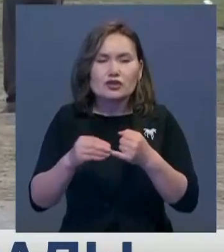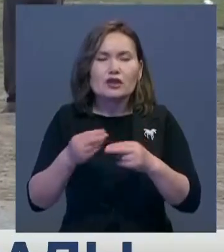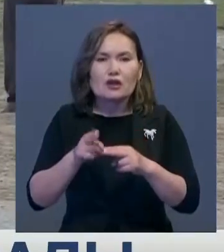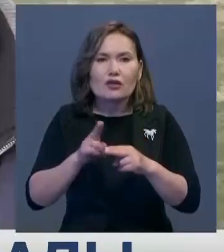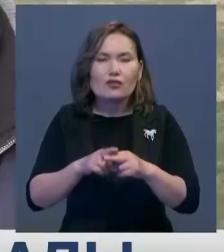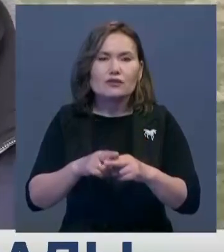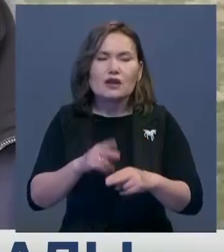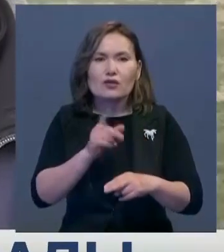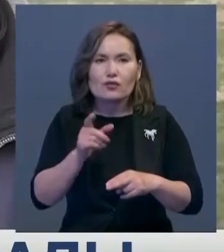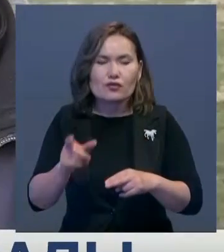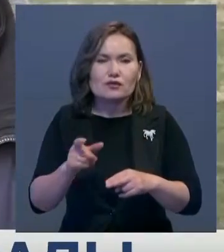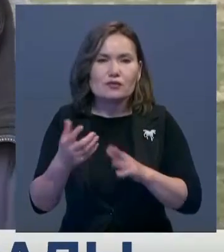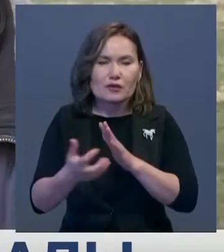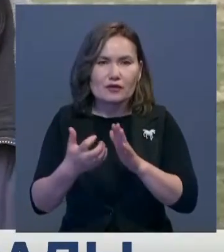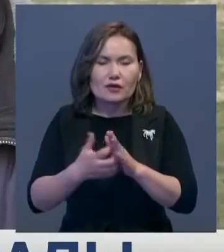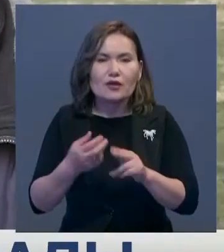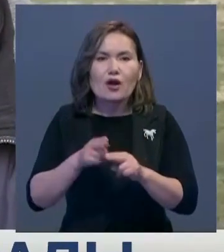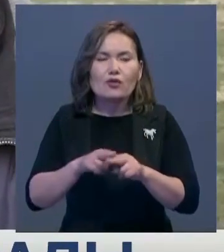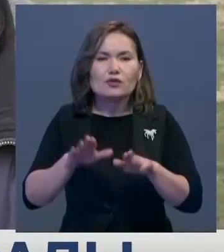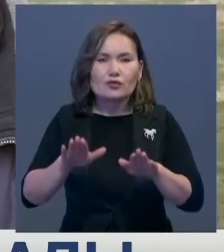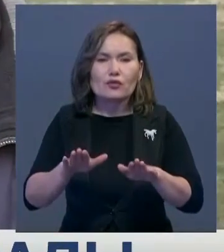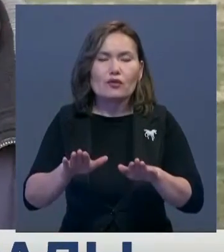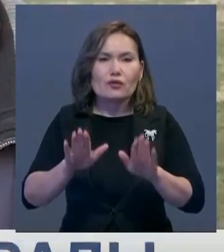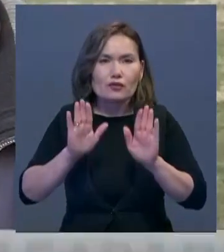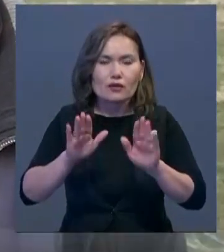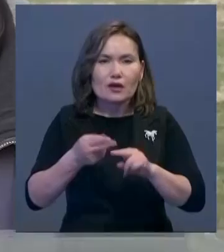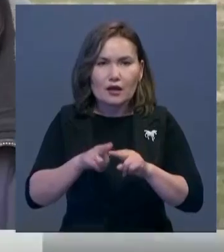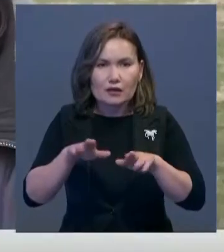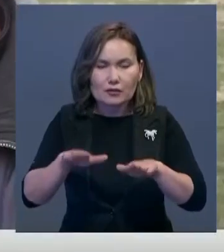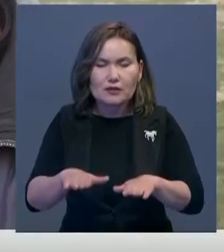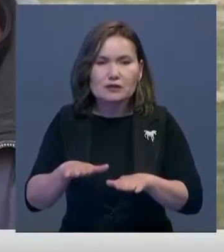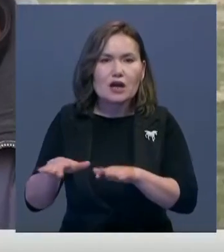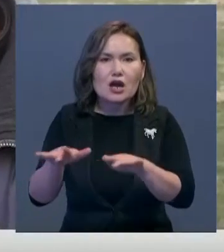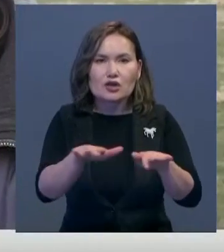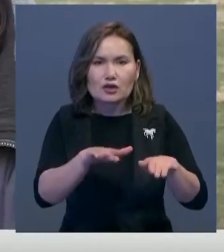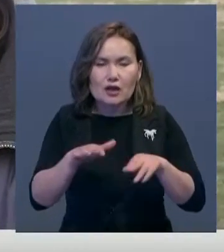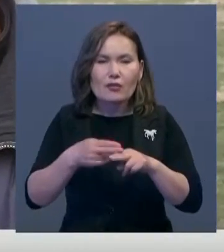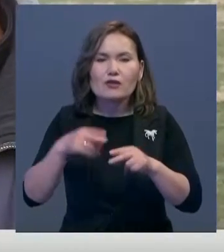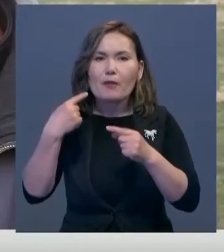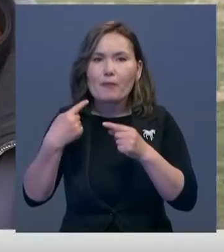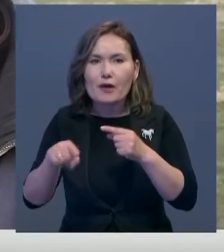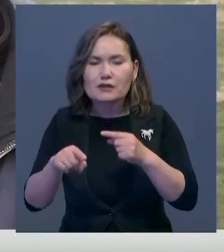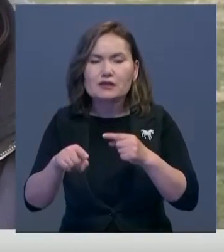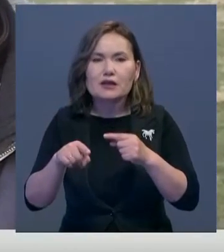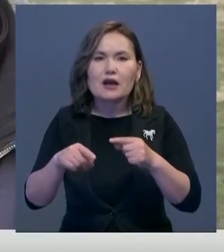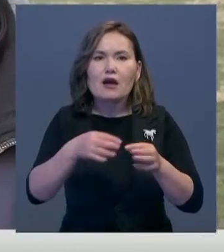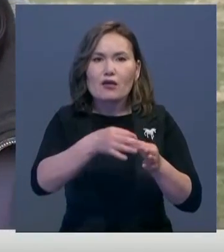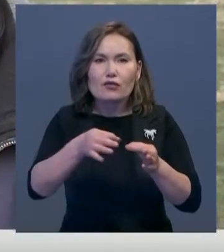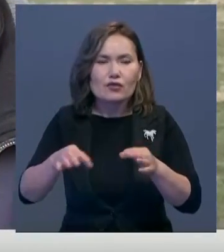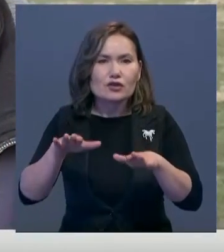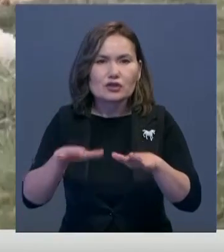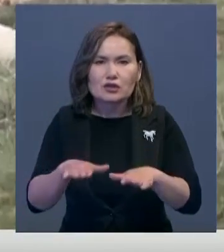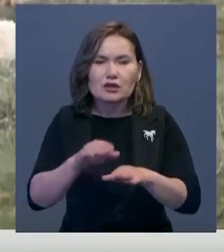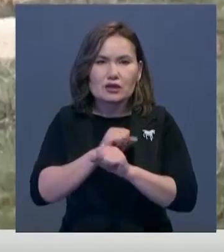алған. Осы жерге жайым, осы жер мияның жері ме? Аяғым бәрі жол, менің кілең жеке қожалықтың жерлері ғой,